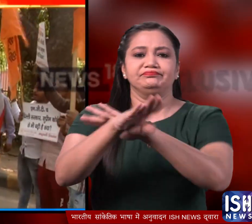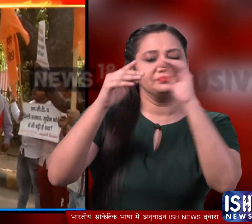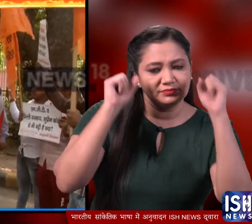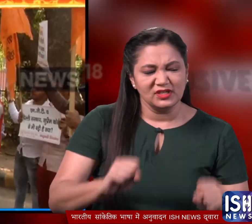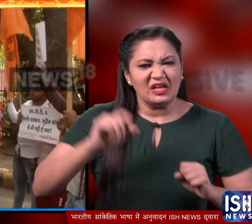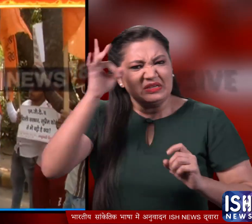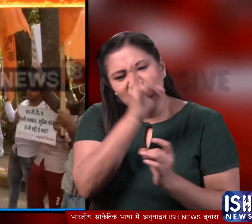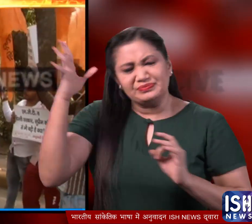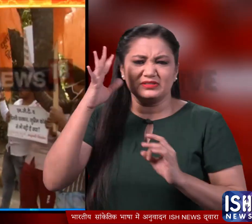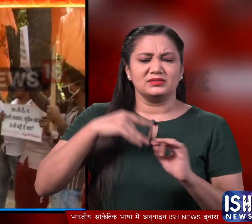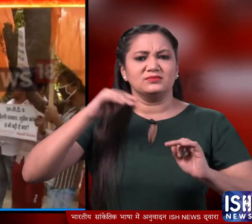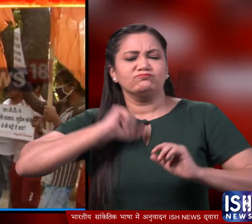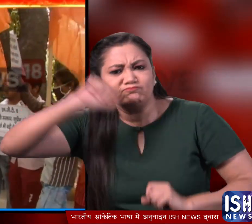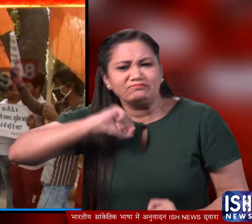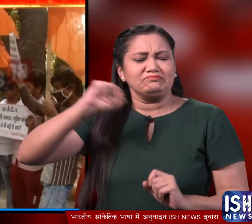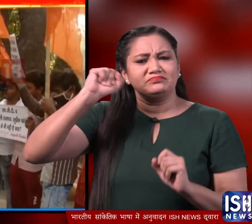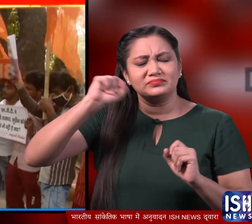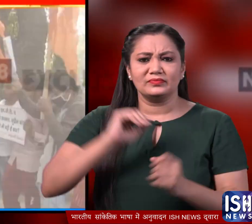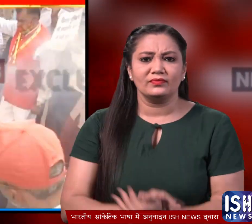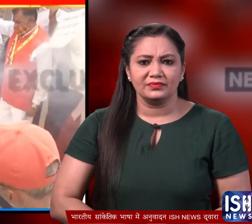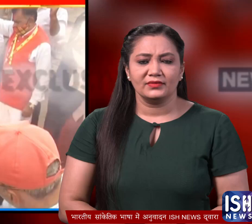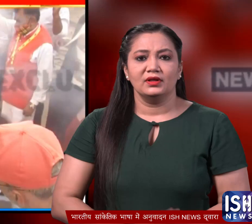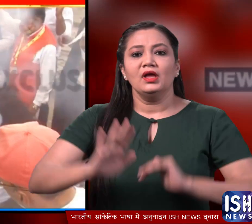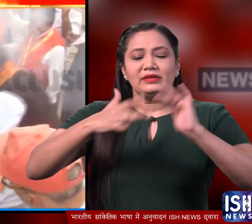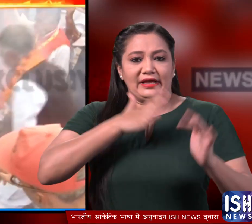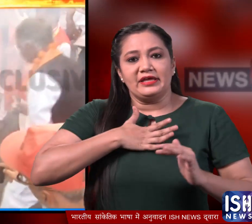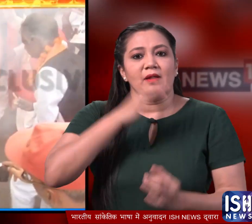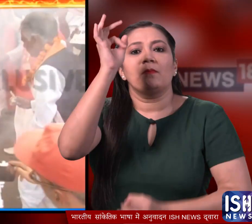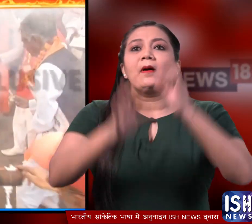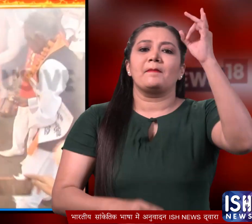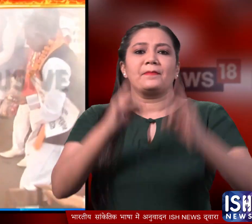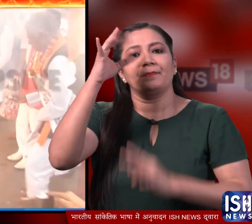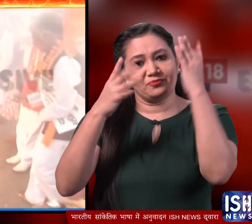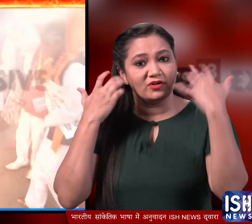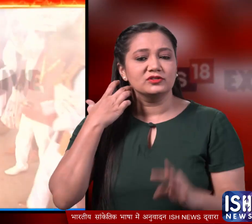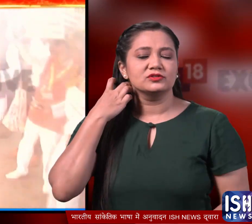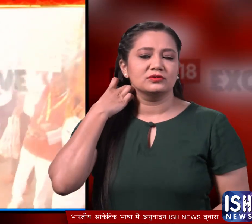کارکرتہوں نے اپنے غصے کا اظہار کرنے کے لیے نارے بازی کی اور پھر گرین پٹاکے جلائے